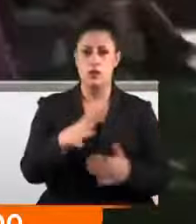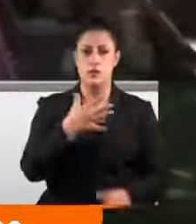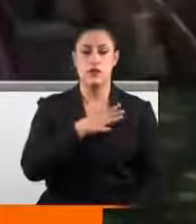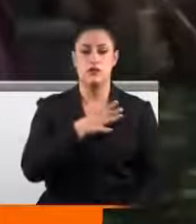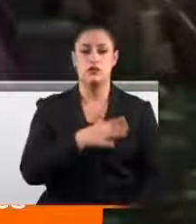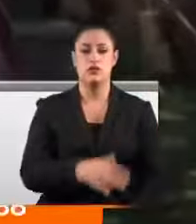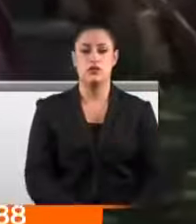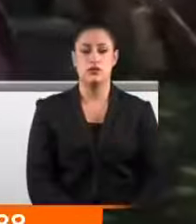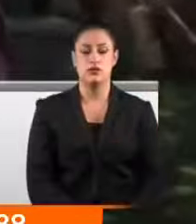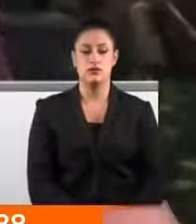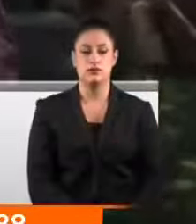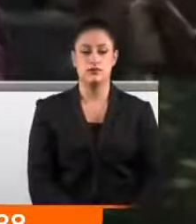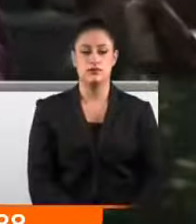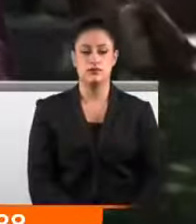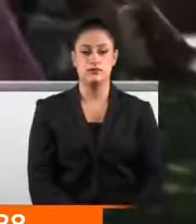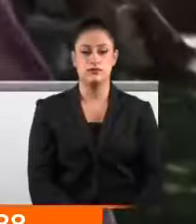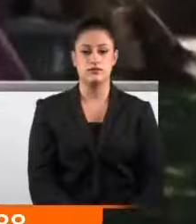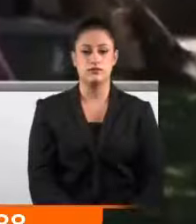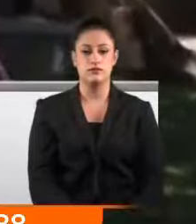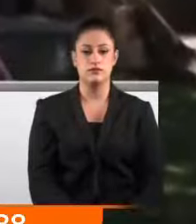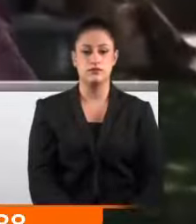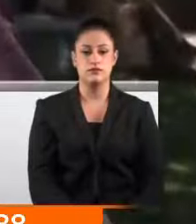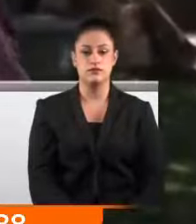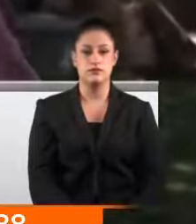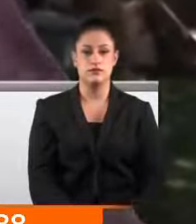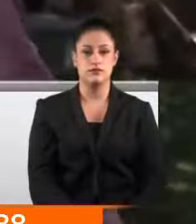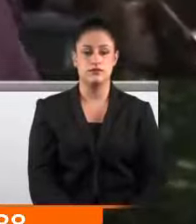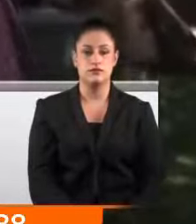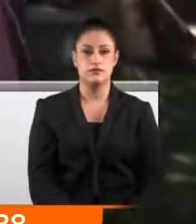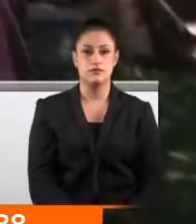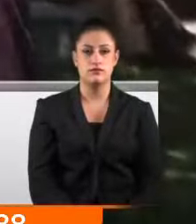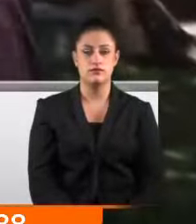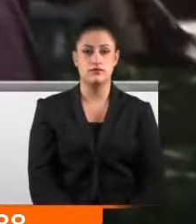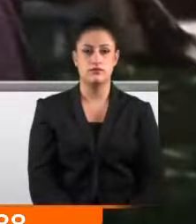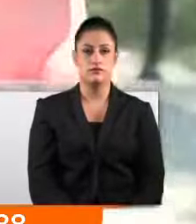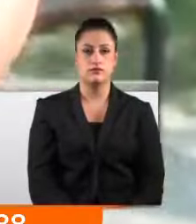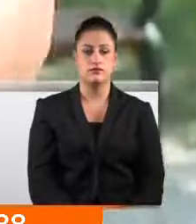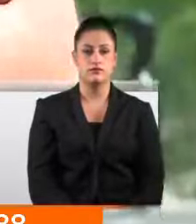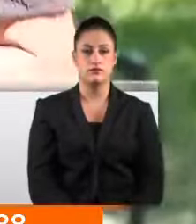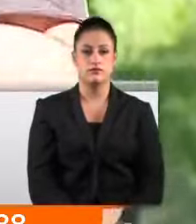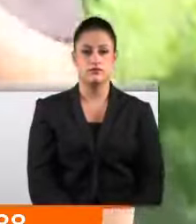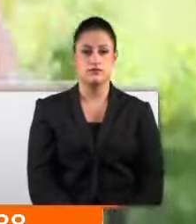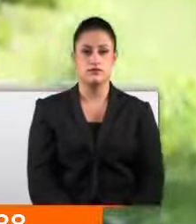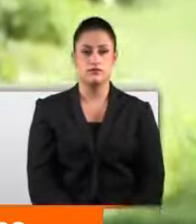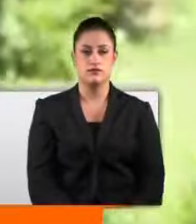Mağdur olan biz miyiz? O mu? Vallahi bilmiyorum yani karar veremedim.